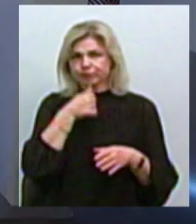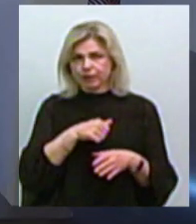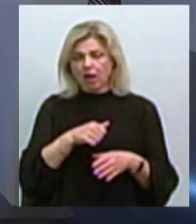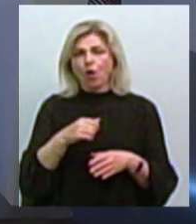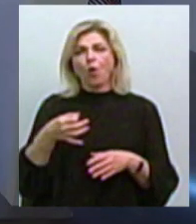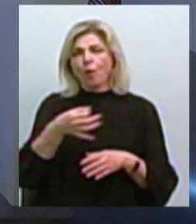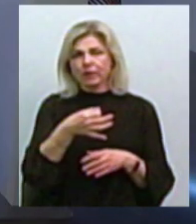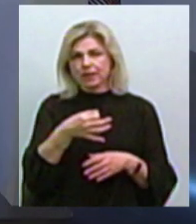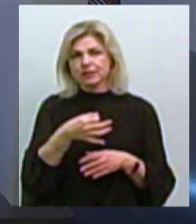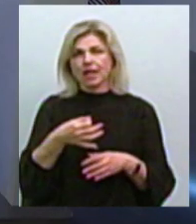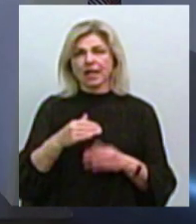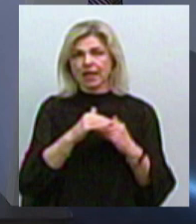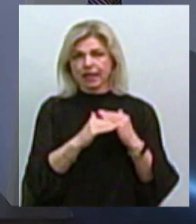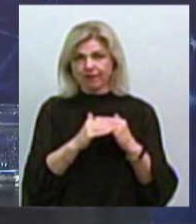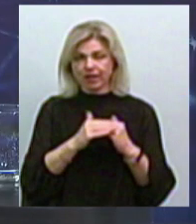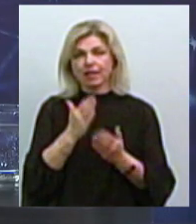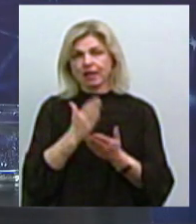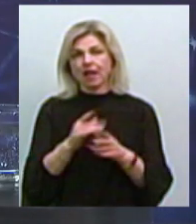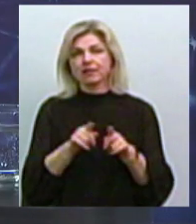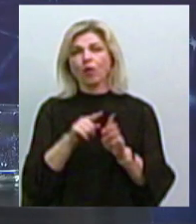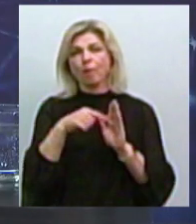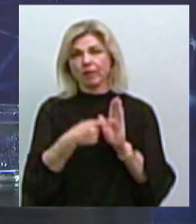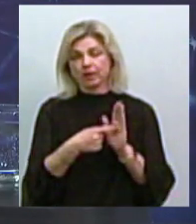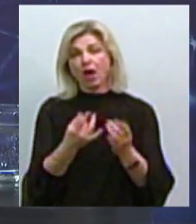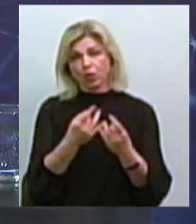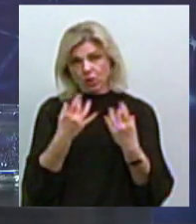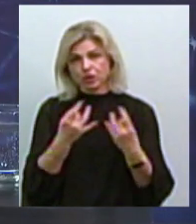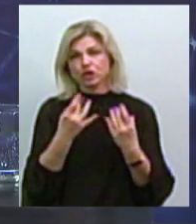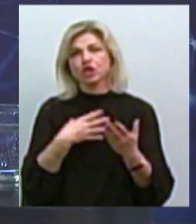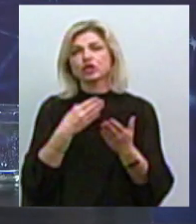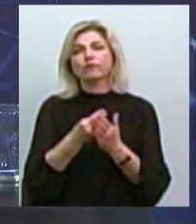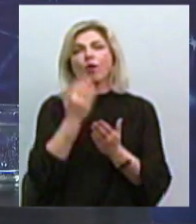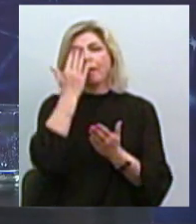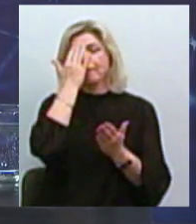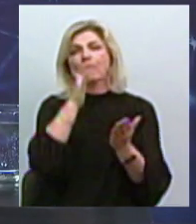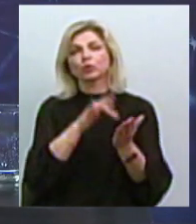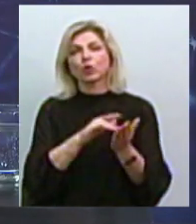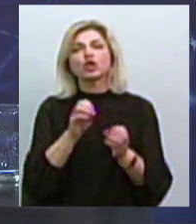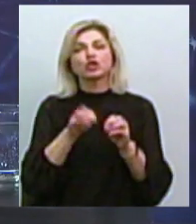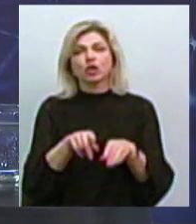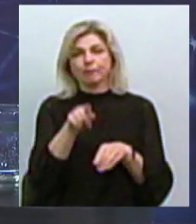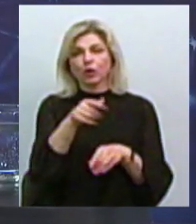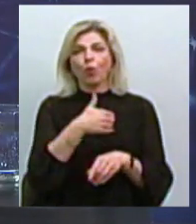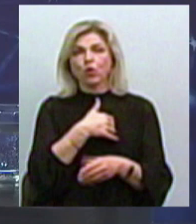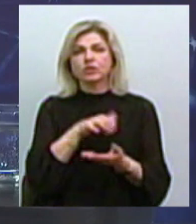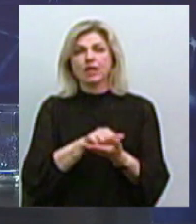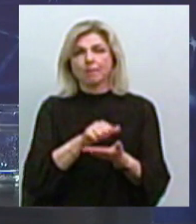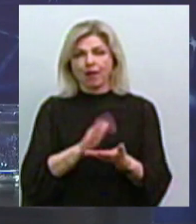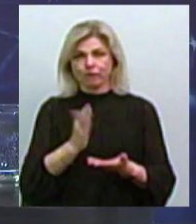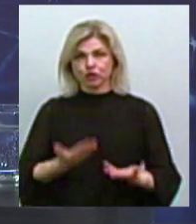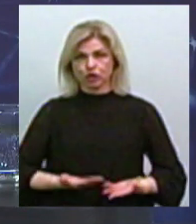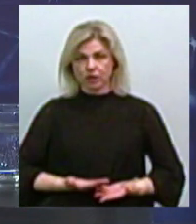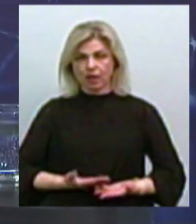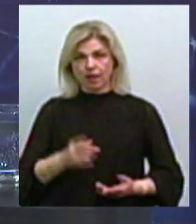рівень, є один із питань таке. От розкажи, та, розкажи свою мету, чим ти хочеш займатися в житті. І